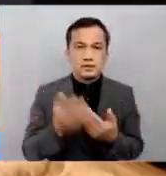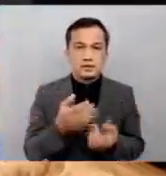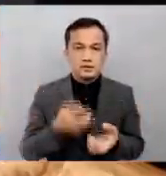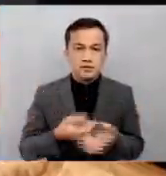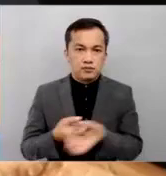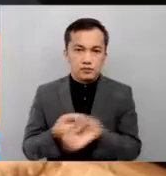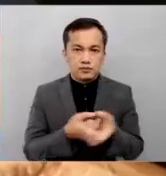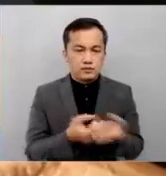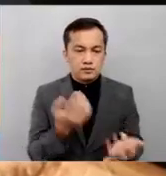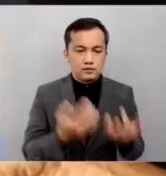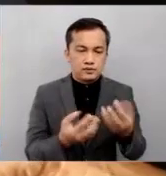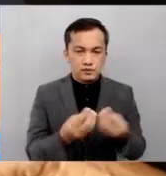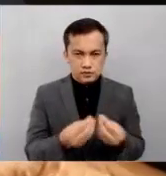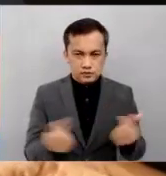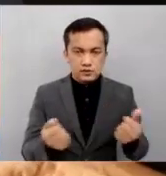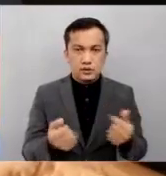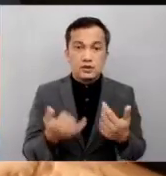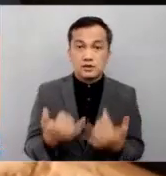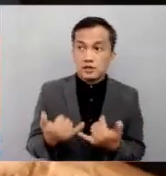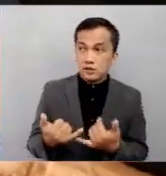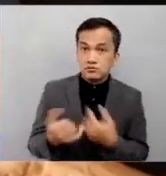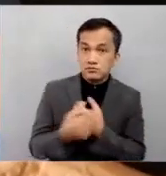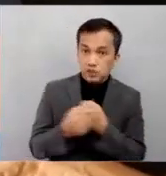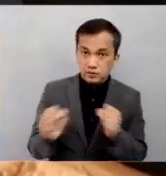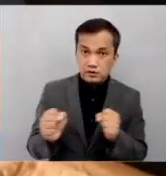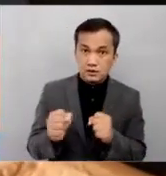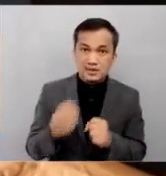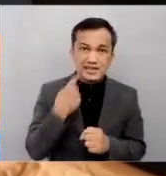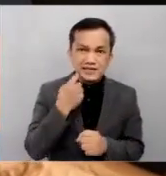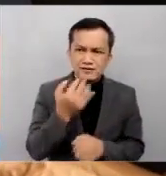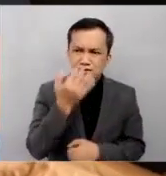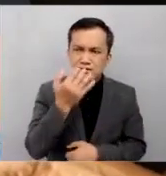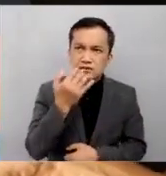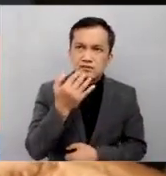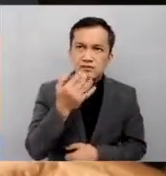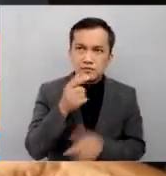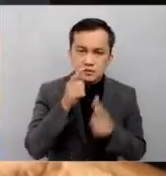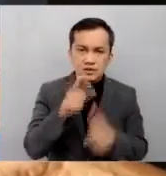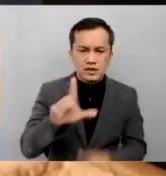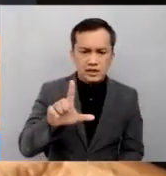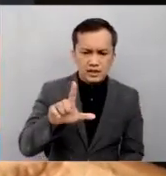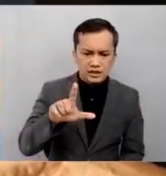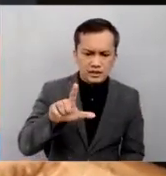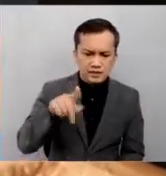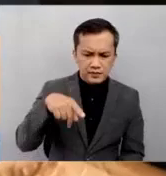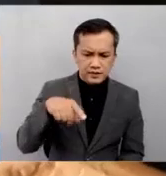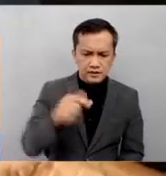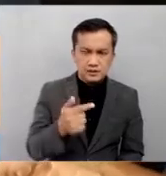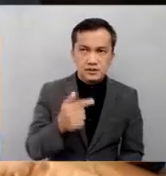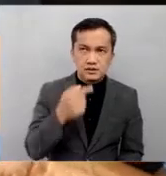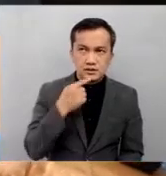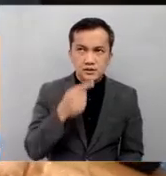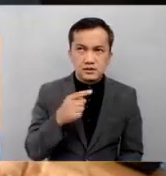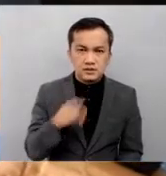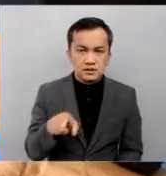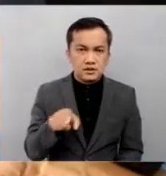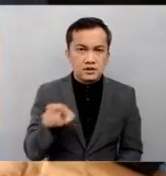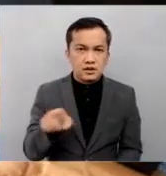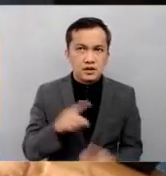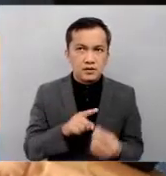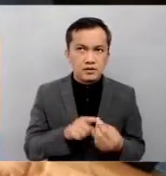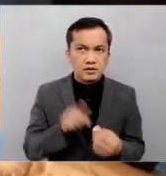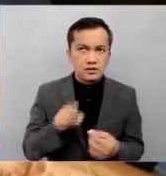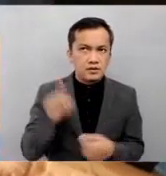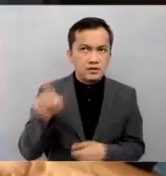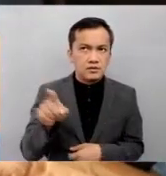kasi kanina na medyo maamoy mukhang LPG as per doon sa detector din ng taga